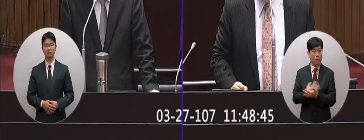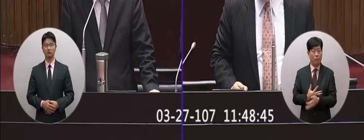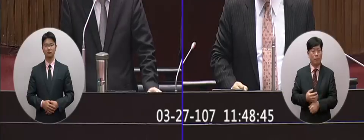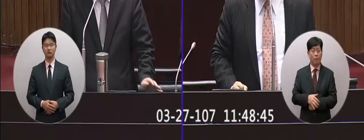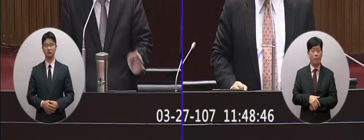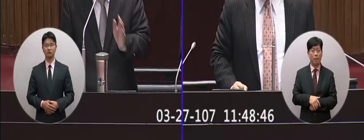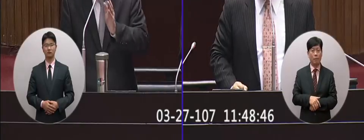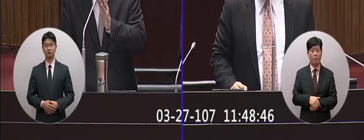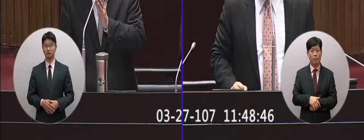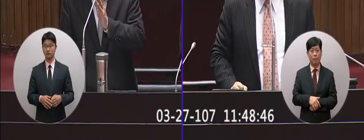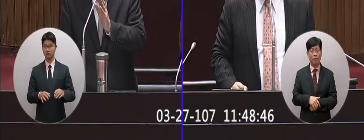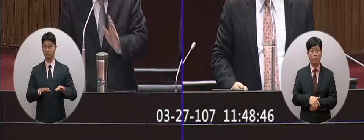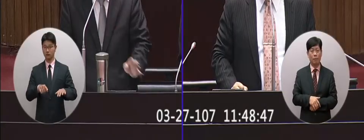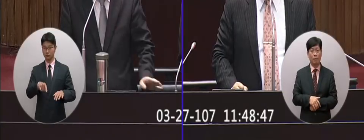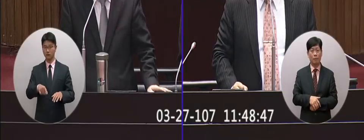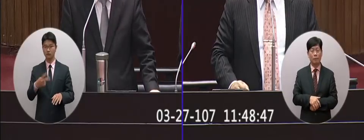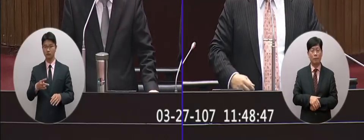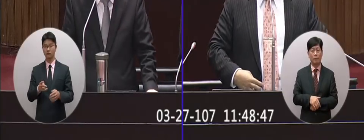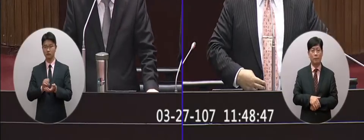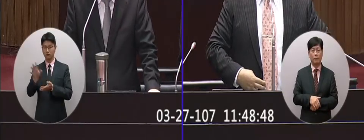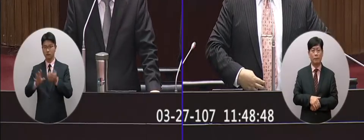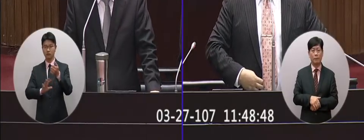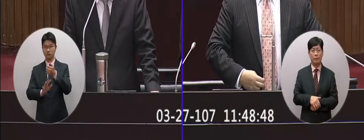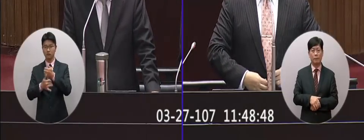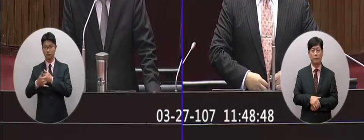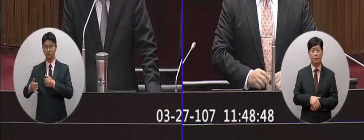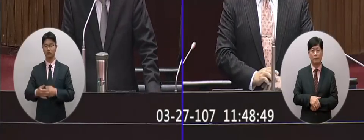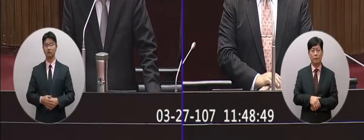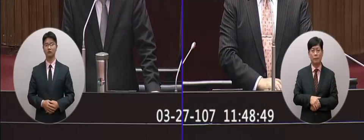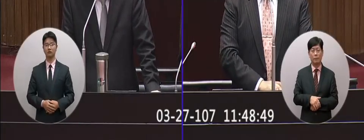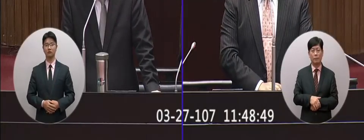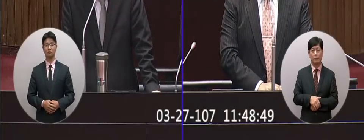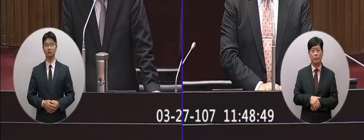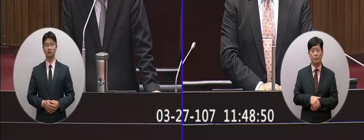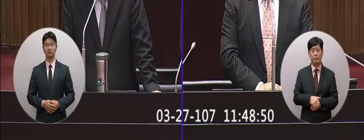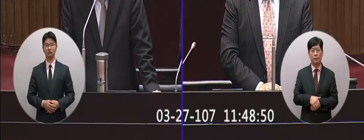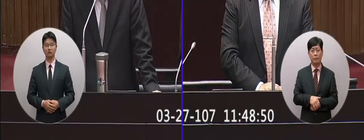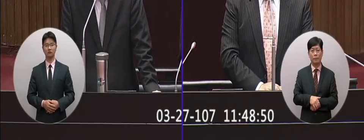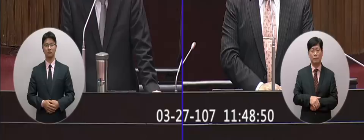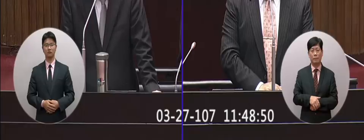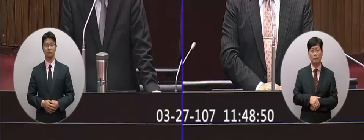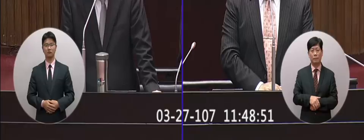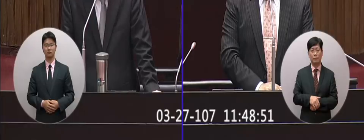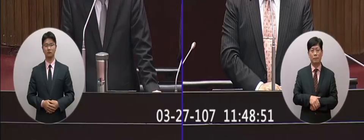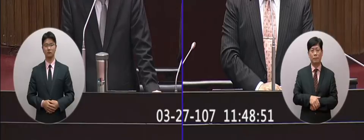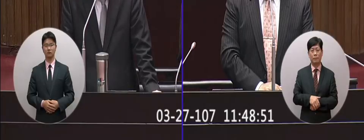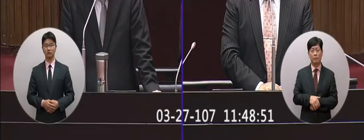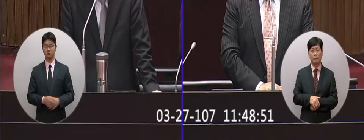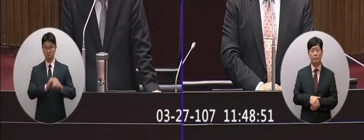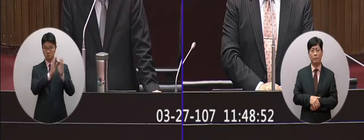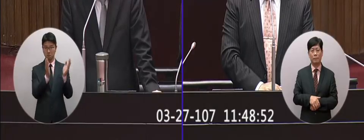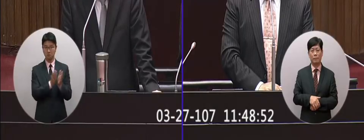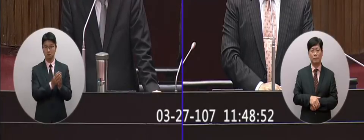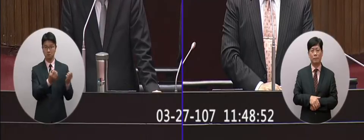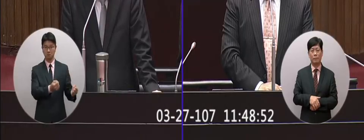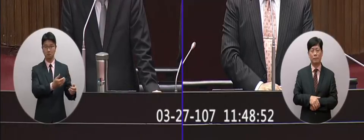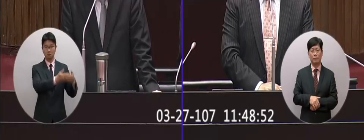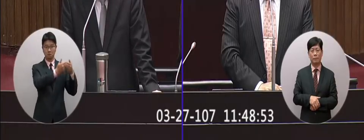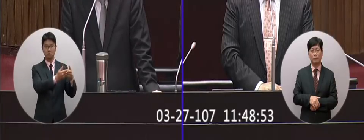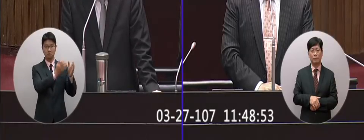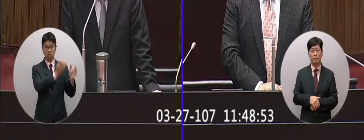够的啦。 这个要跟李委员报告哈，因为有。并不是所有在中国的台